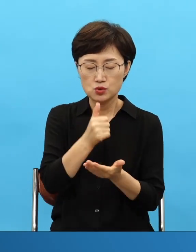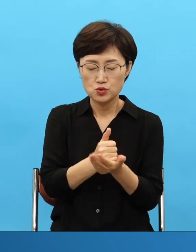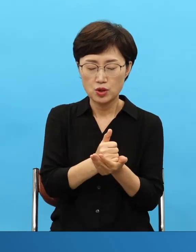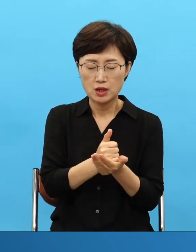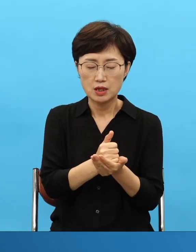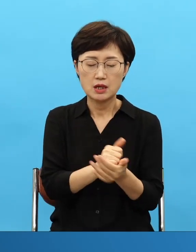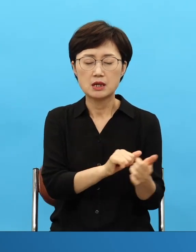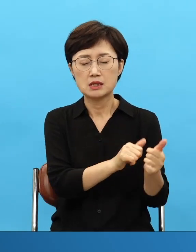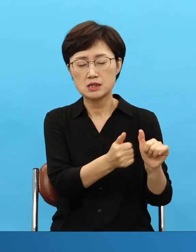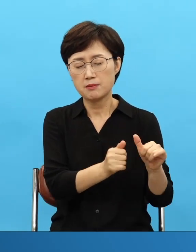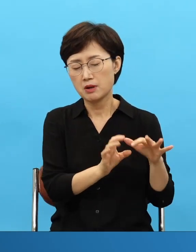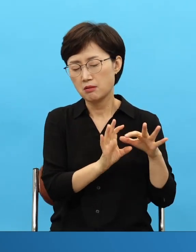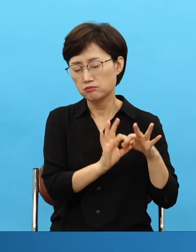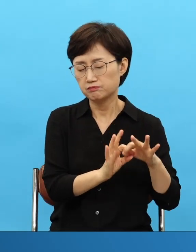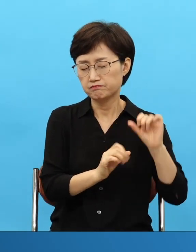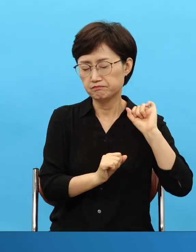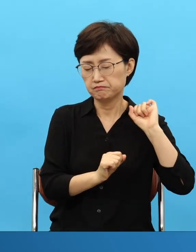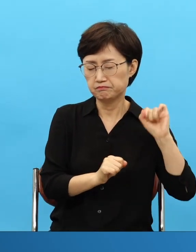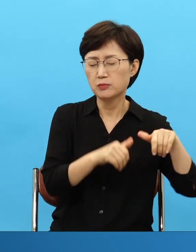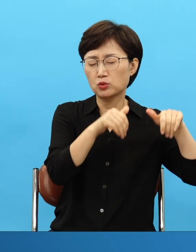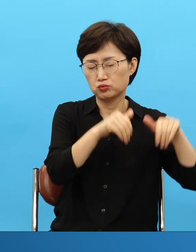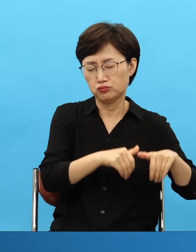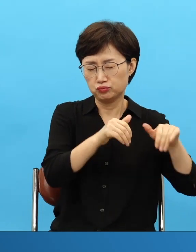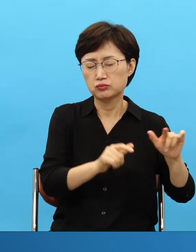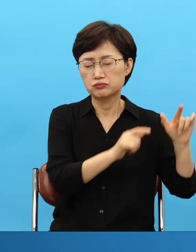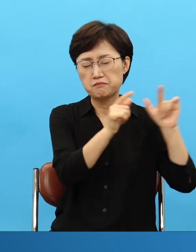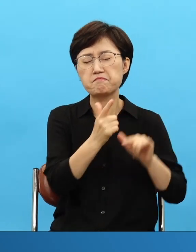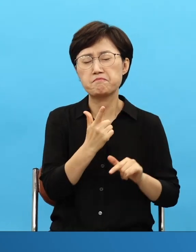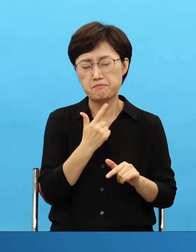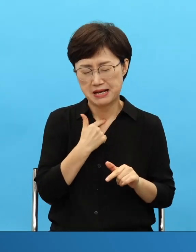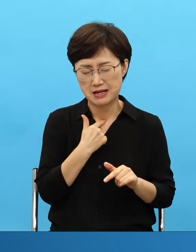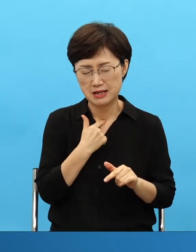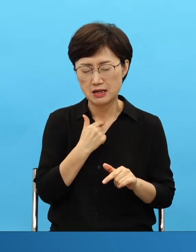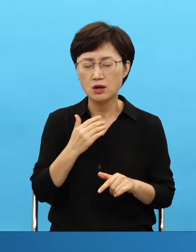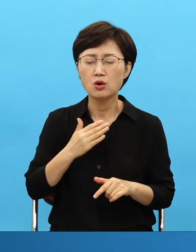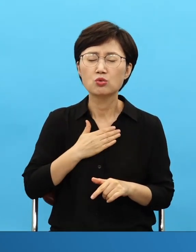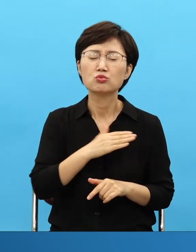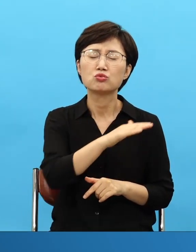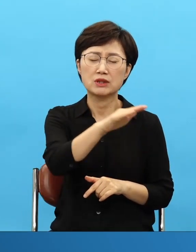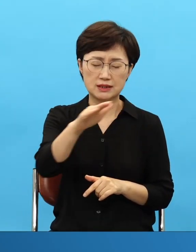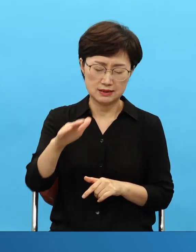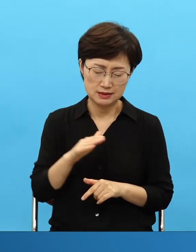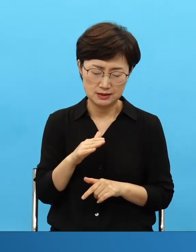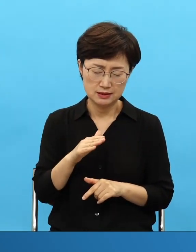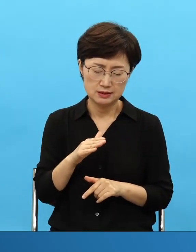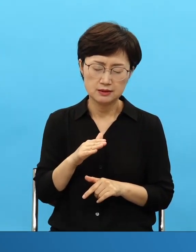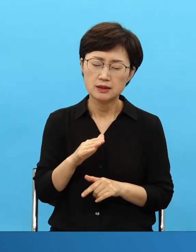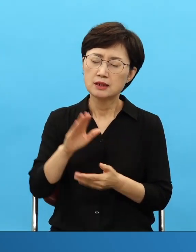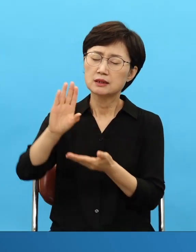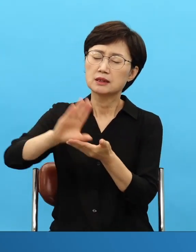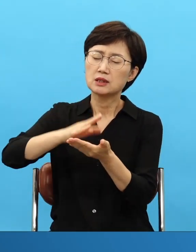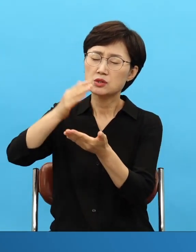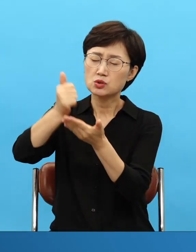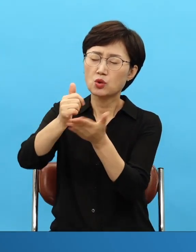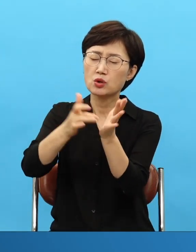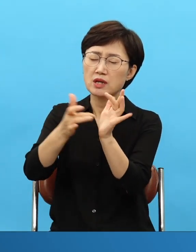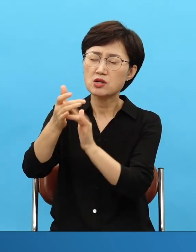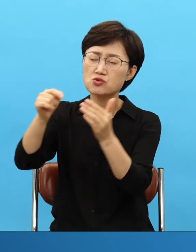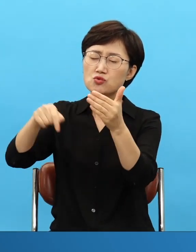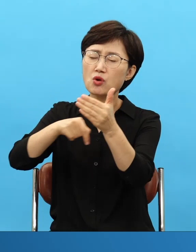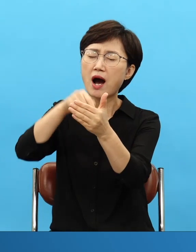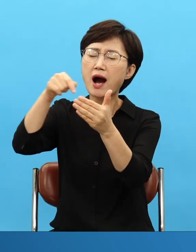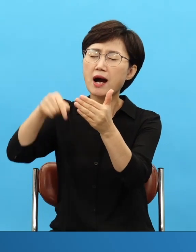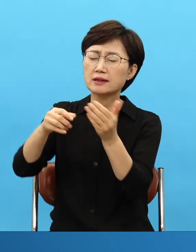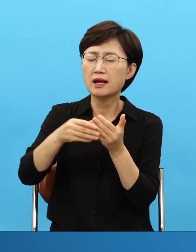아래 매여 종로로 타던 우리를 그리스도 예수 안에서 해방하시고 참 자유 주심으로 하나님의 자녀된 신부